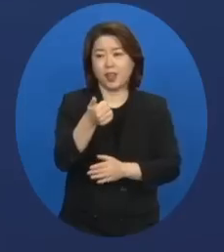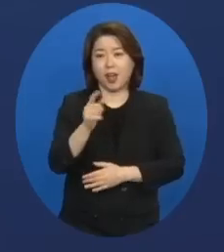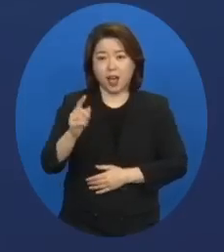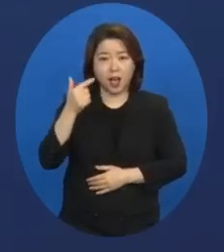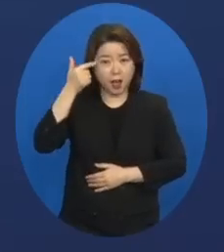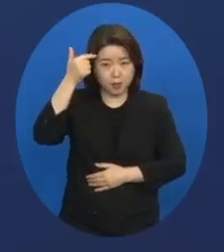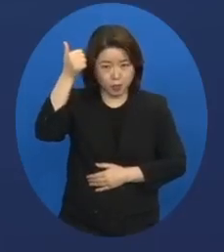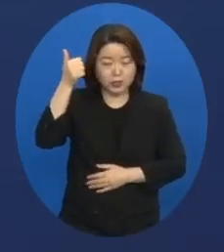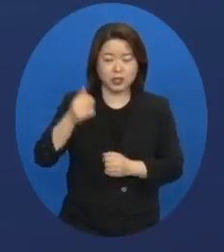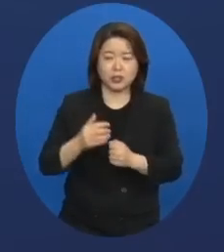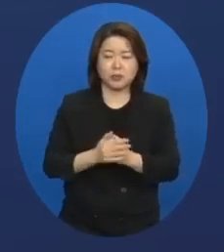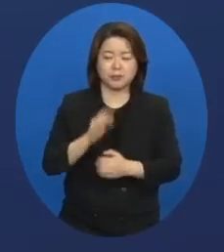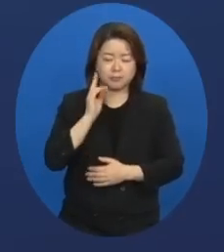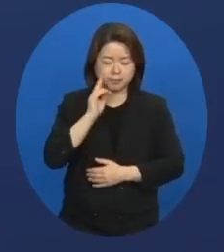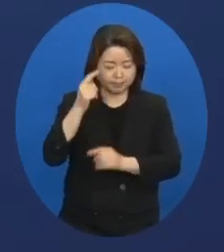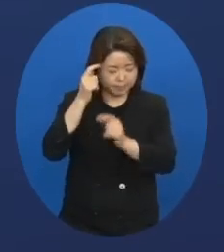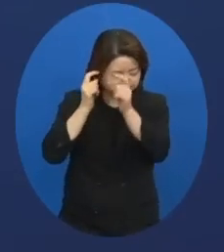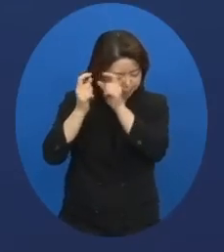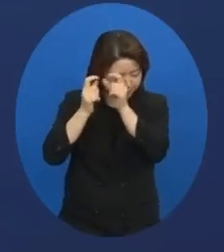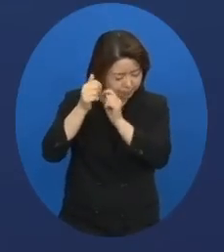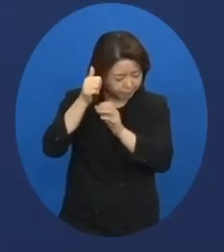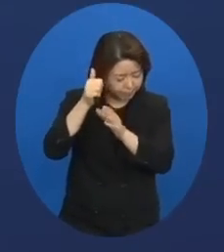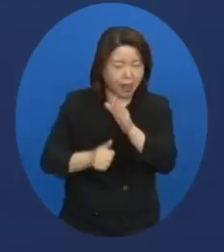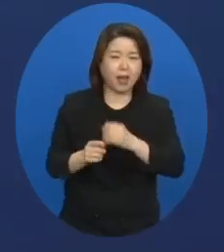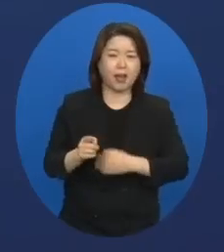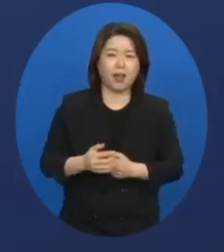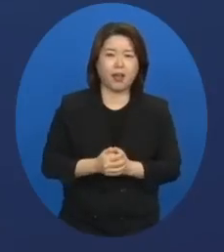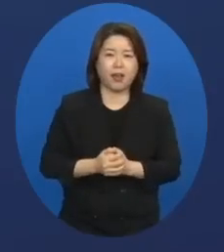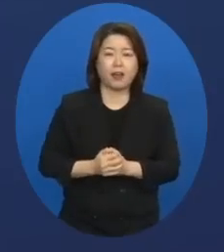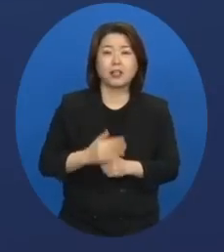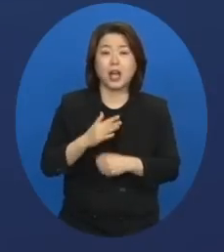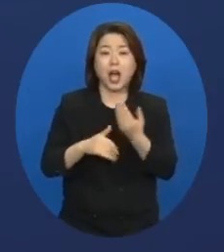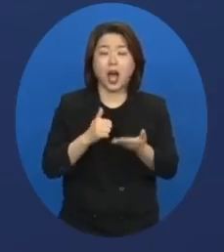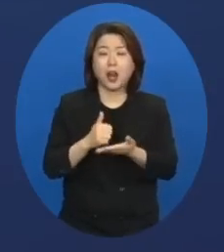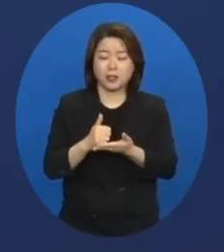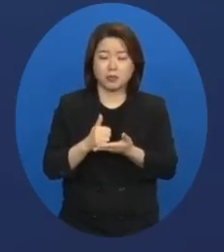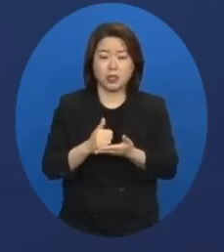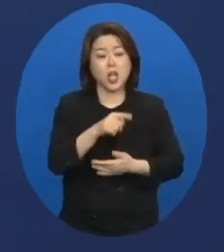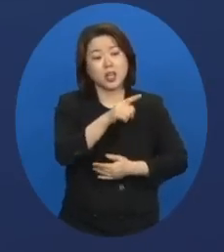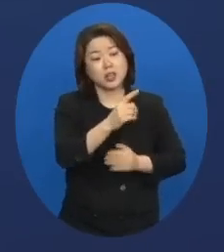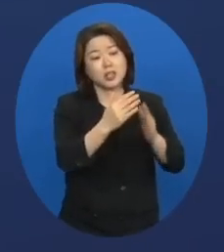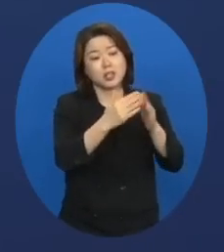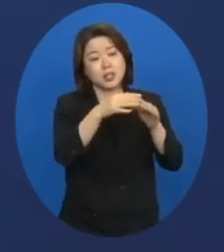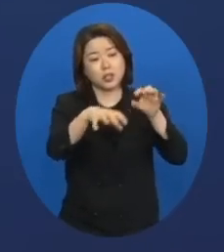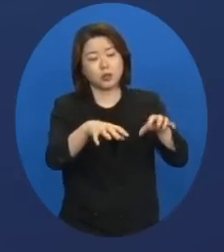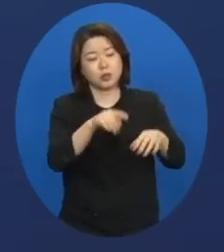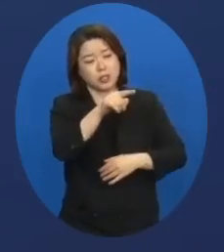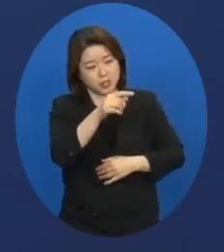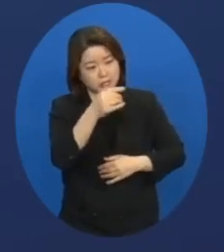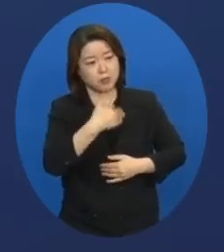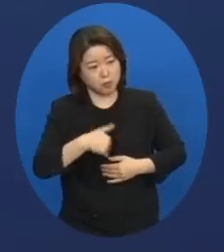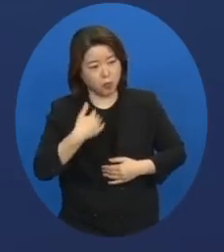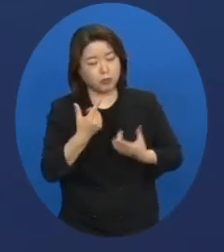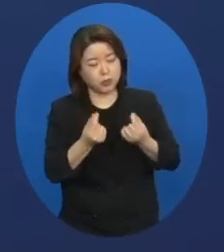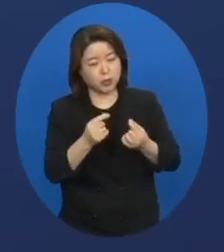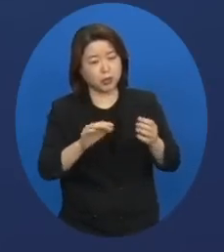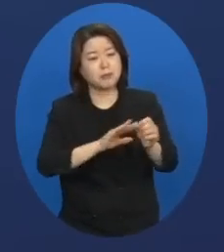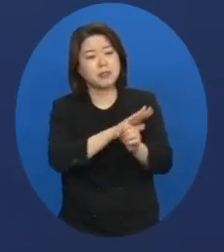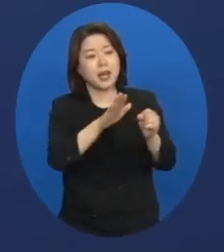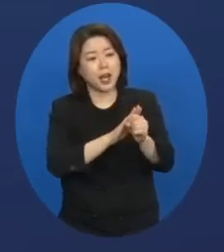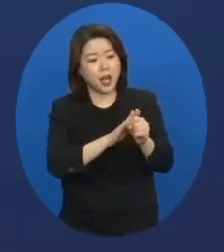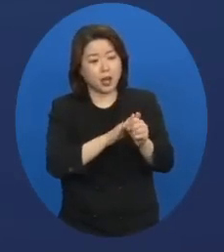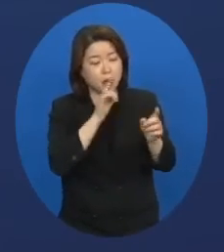목사님이 심각한 고민에 빠집니다. 하나님께서 내 이웃을 내 몸과 같이 사랑하라 하신 말씀이 생각났기